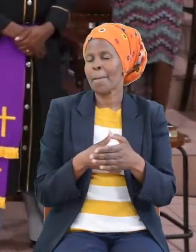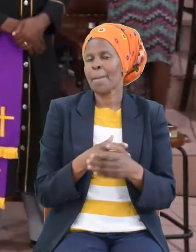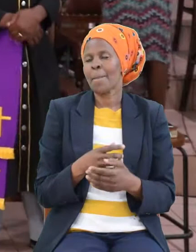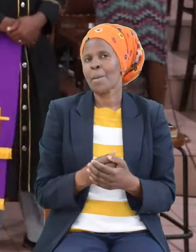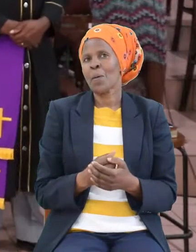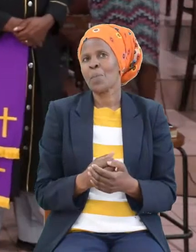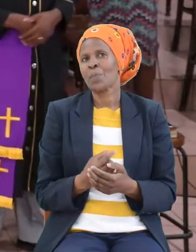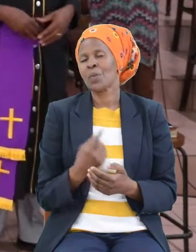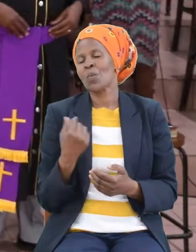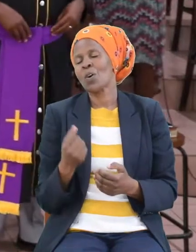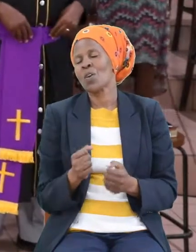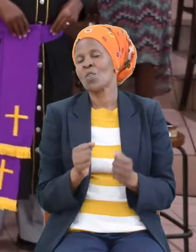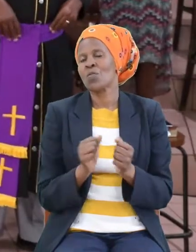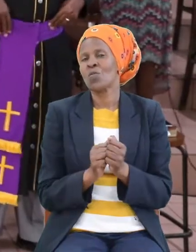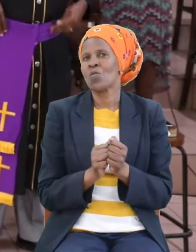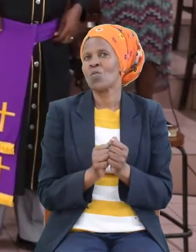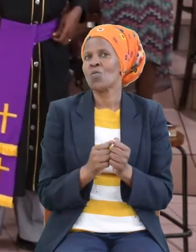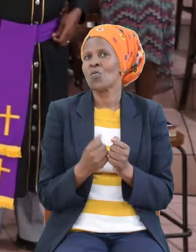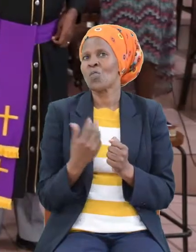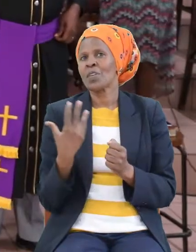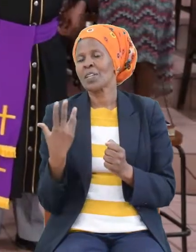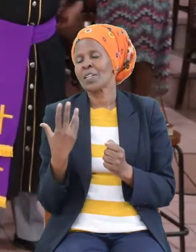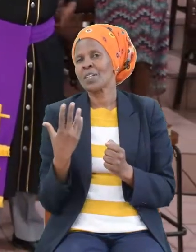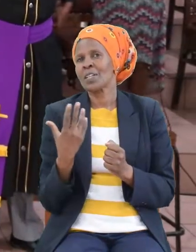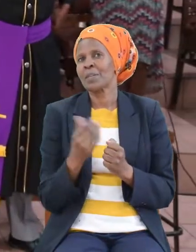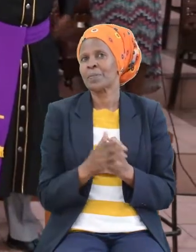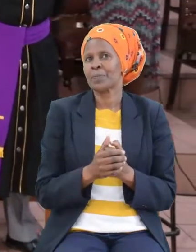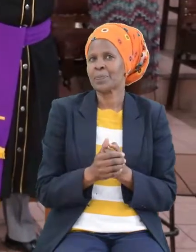114, Bwana Mungu nashangaa kabisa.